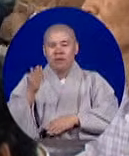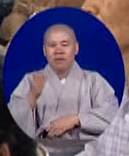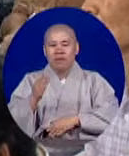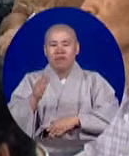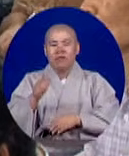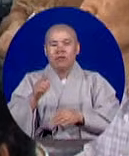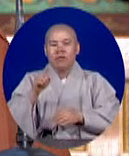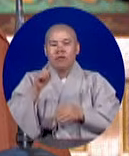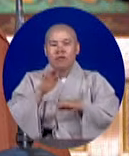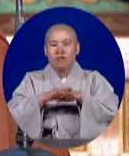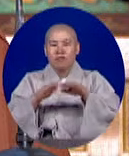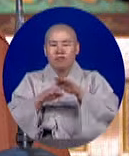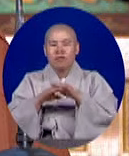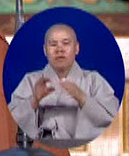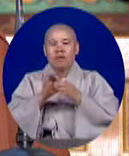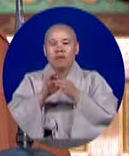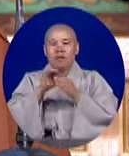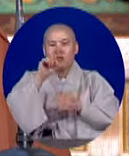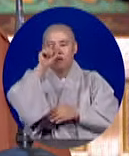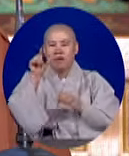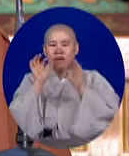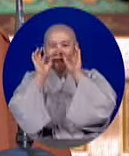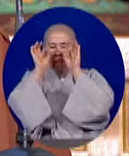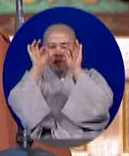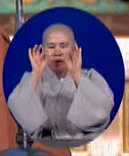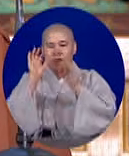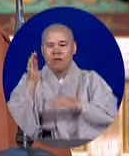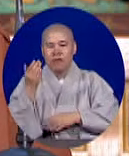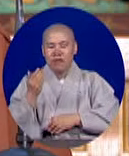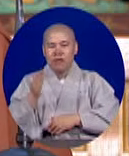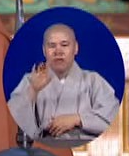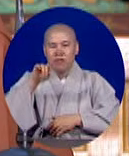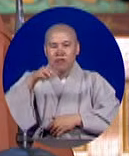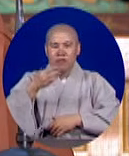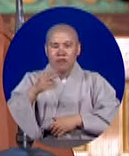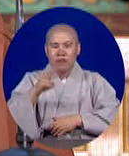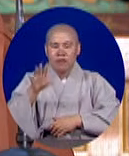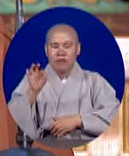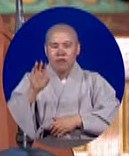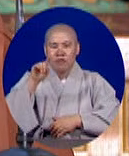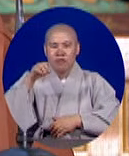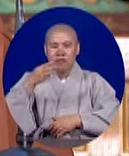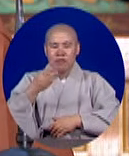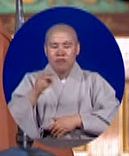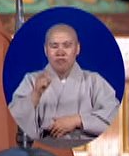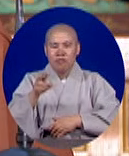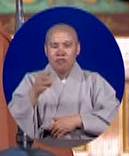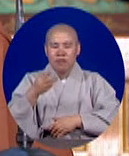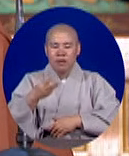있다 이 말이죠. 그런 거예요. 그래서 이제 불생불멸에 나가 있다.